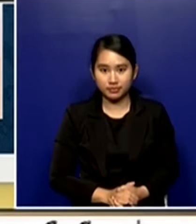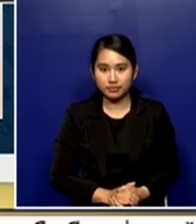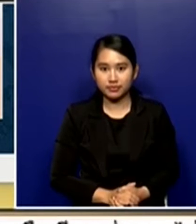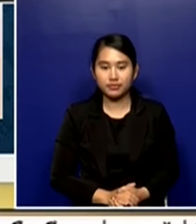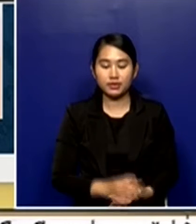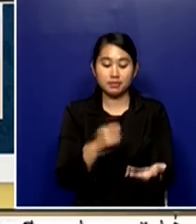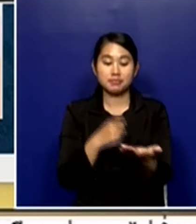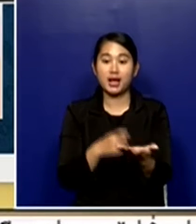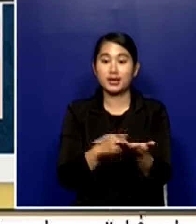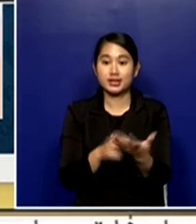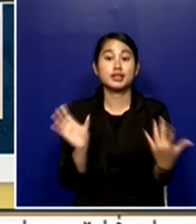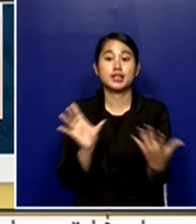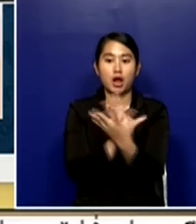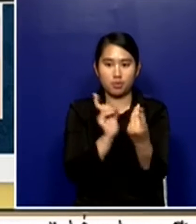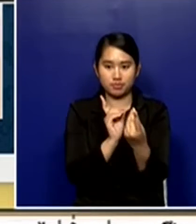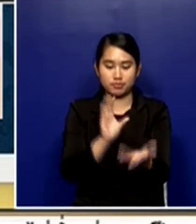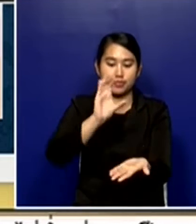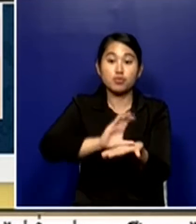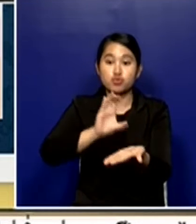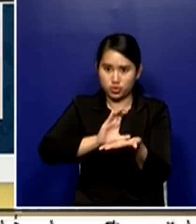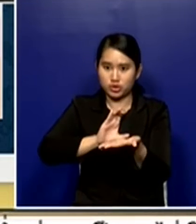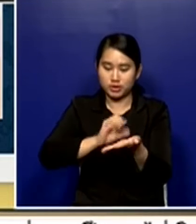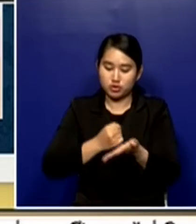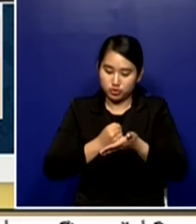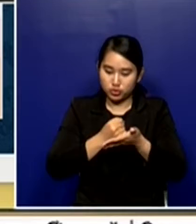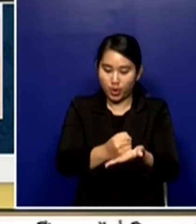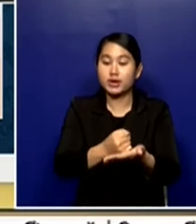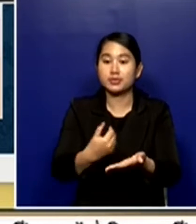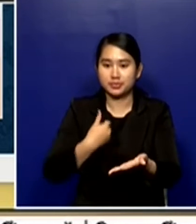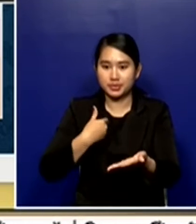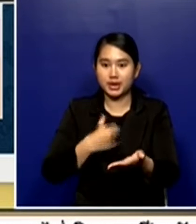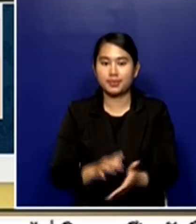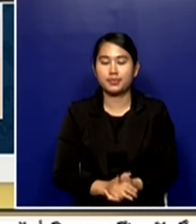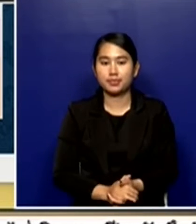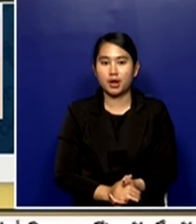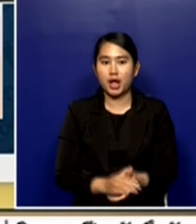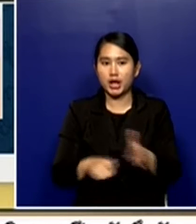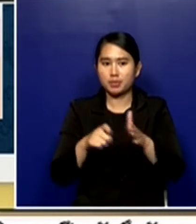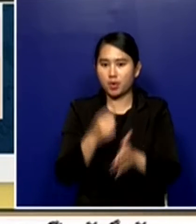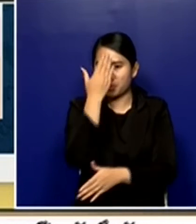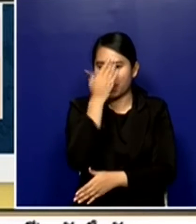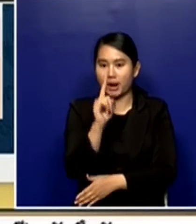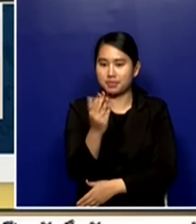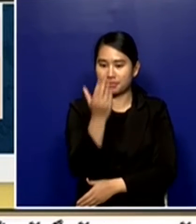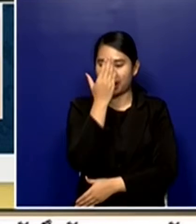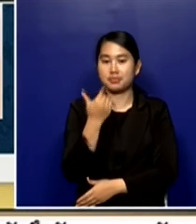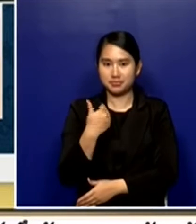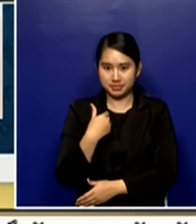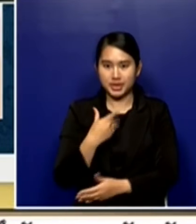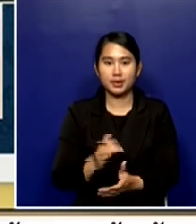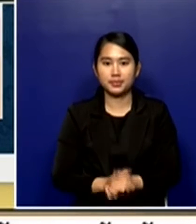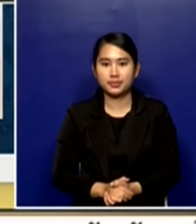สัคมเองนะครับ มีการช่วยเหลือเยวยา เหติสุวสสัยที่ 50% ทุก